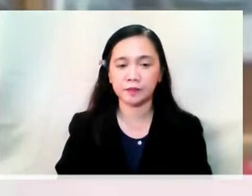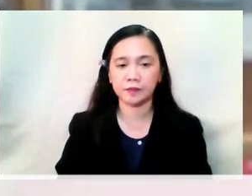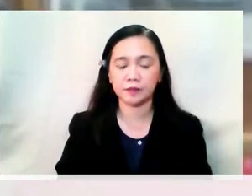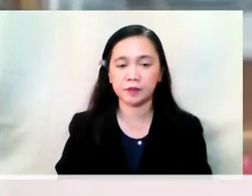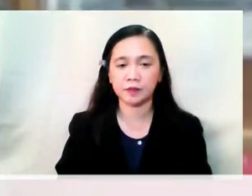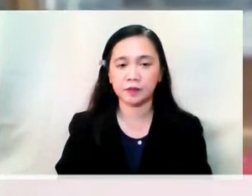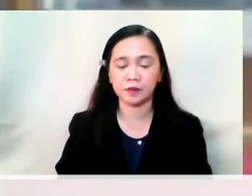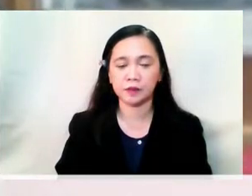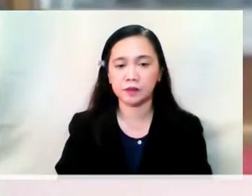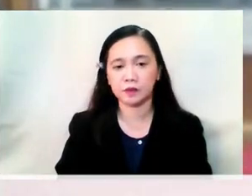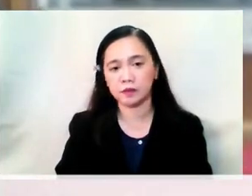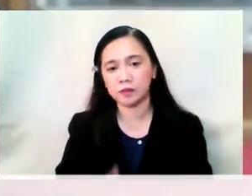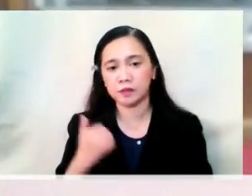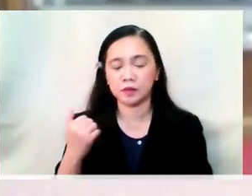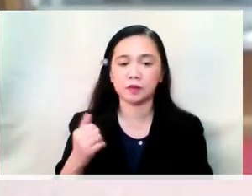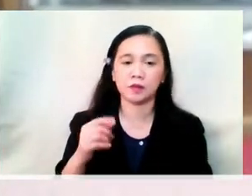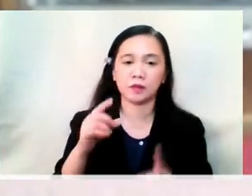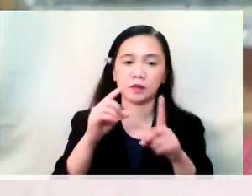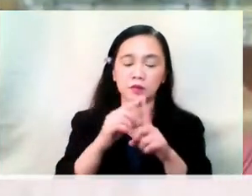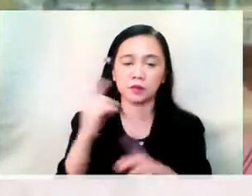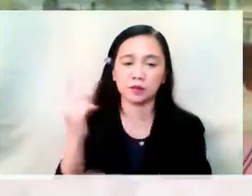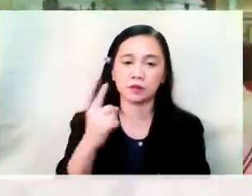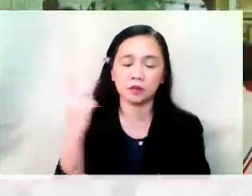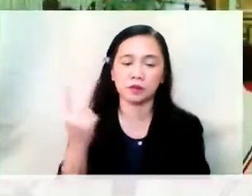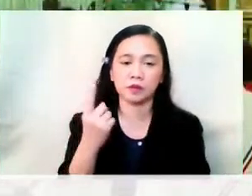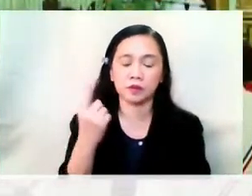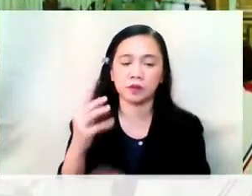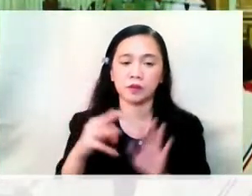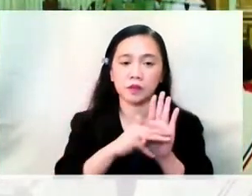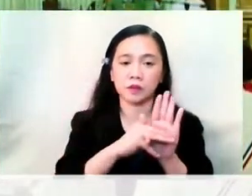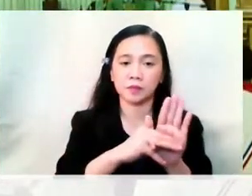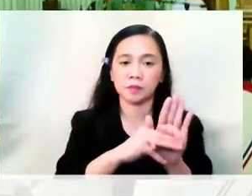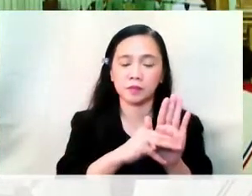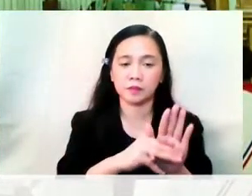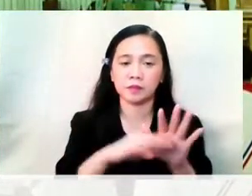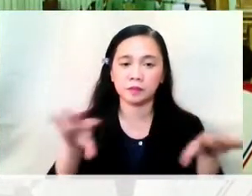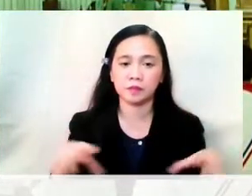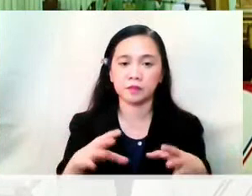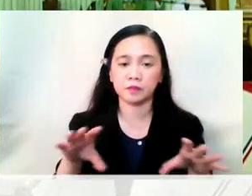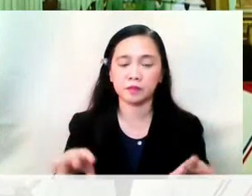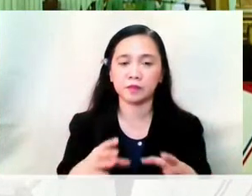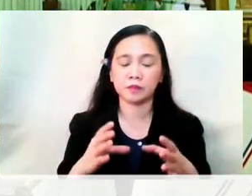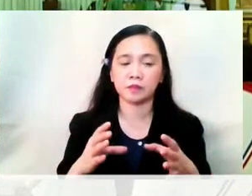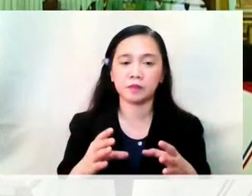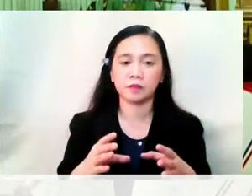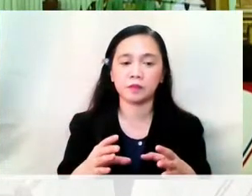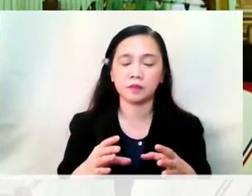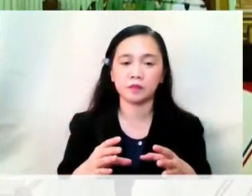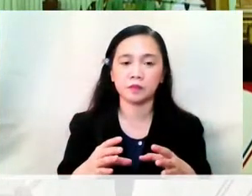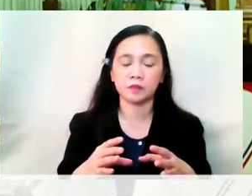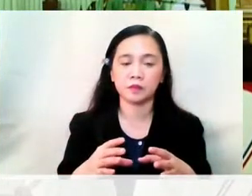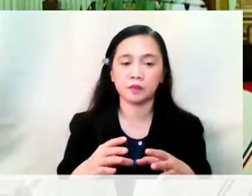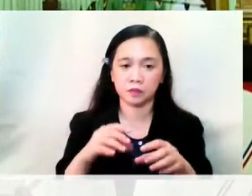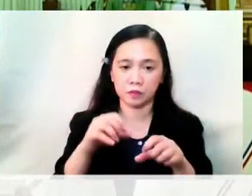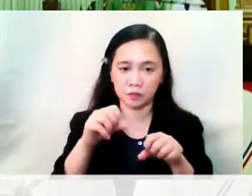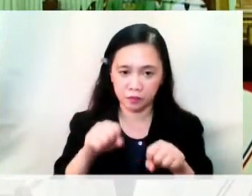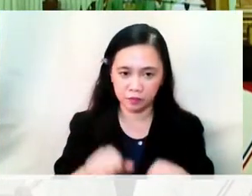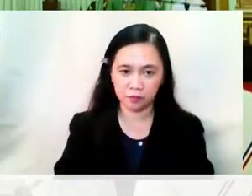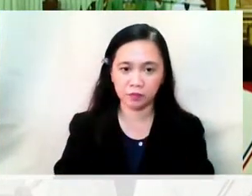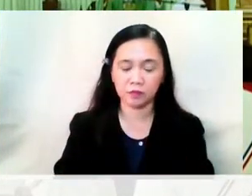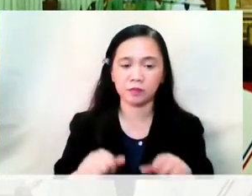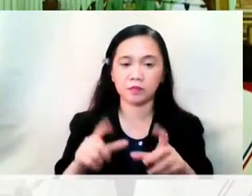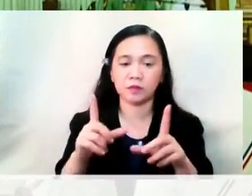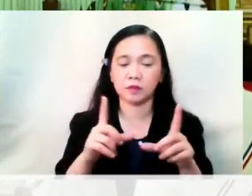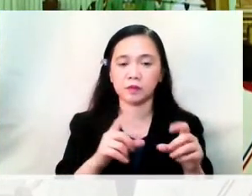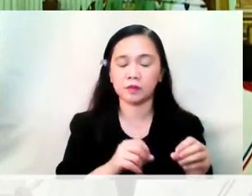lamang. Maging huwara nawa sila sa kilos at gawa upang magampanan nila ang pagiging